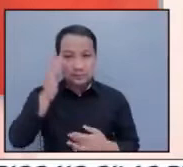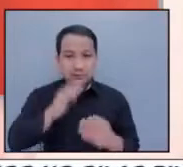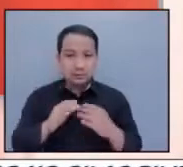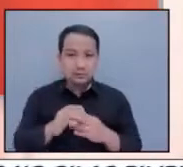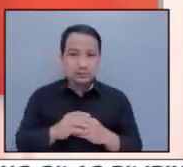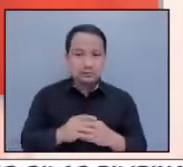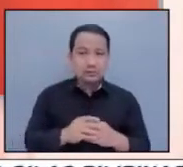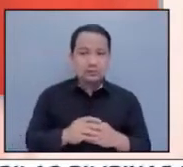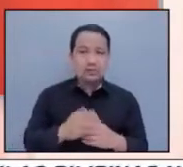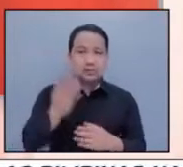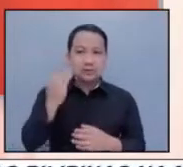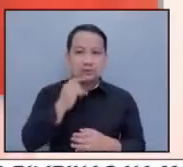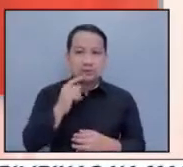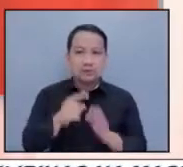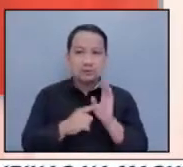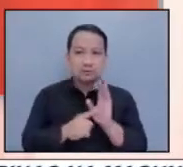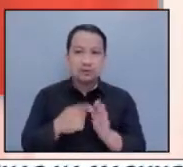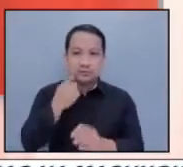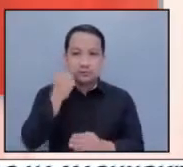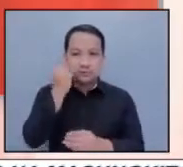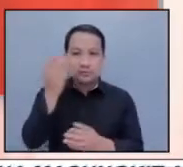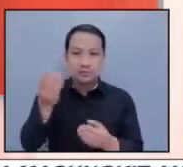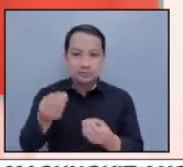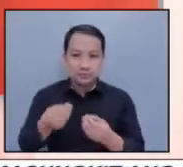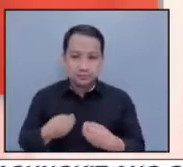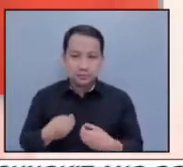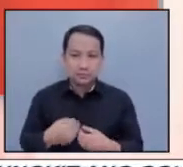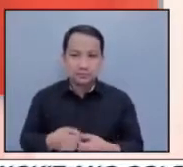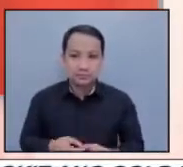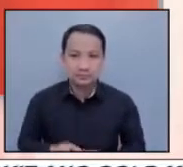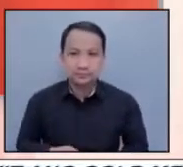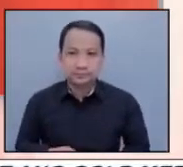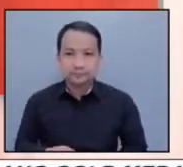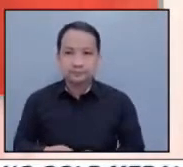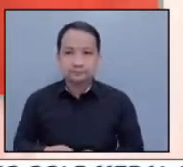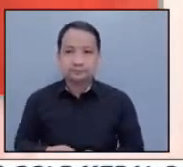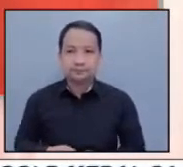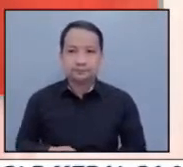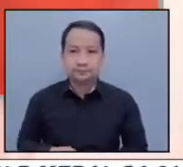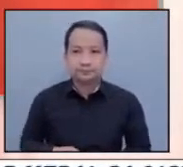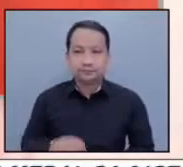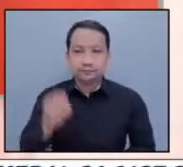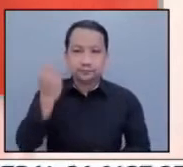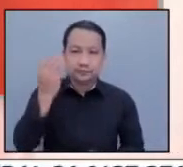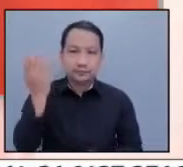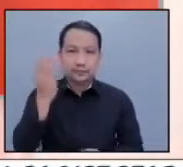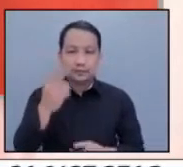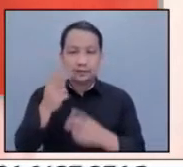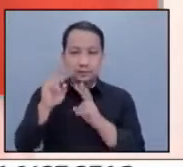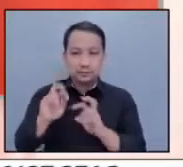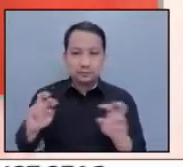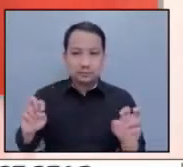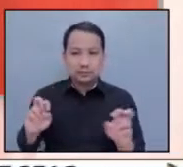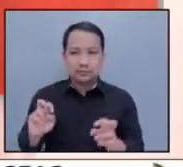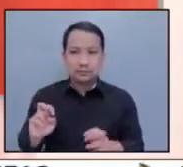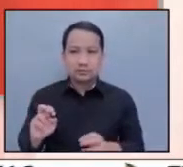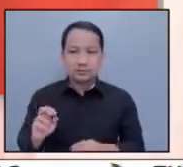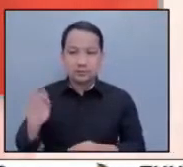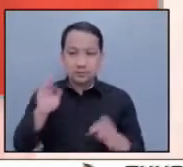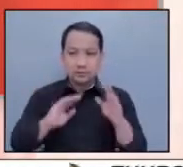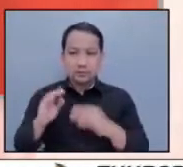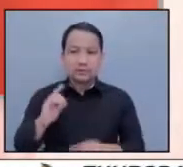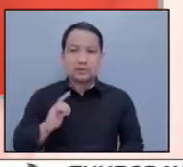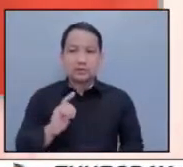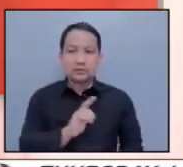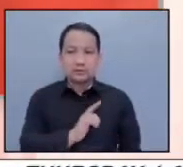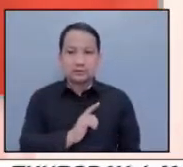Pero mamaya po, ibibigay mo result ko po. Ah. Pero nabasa ko lang po sa result na problema ko po, lungs.